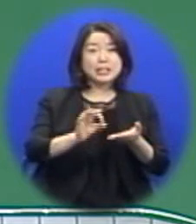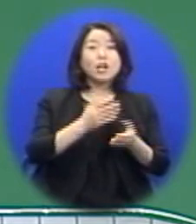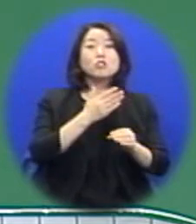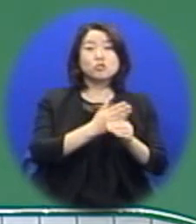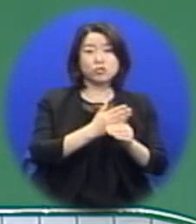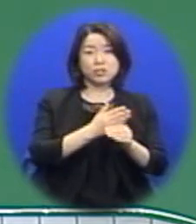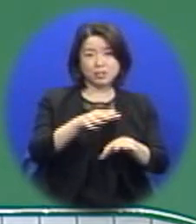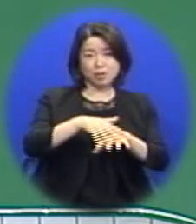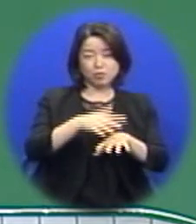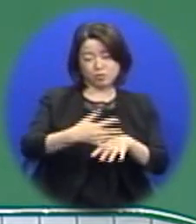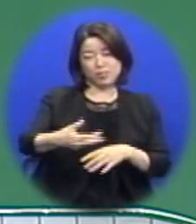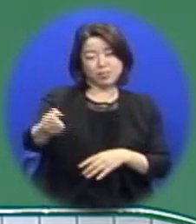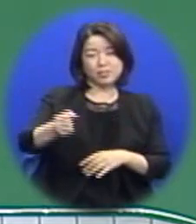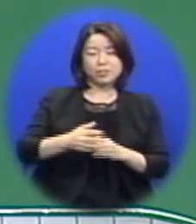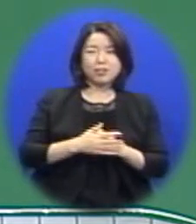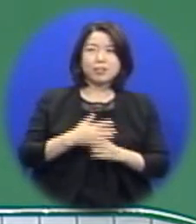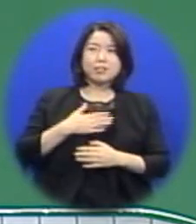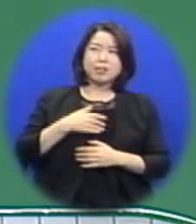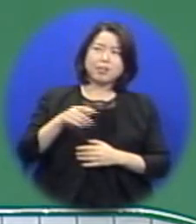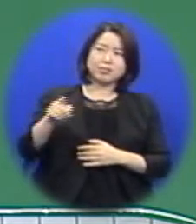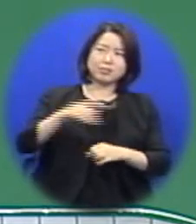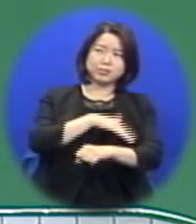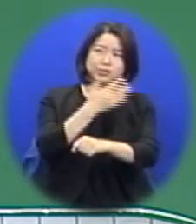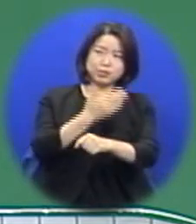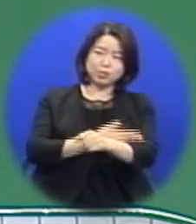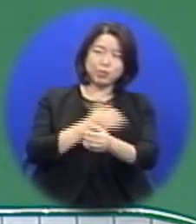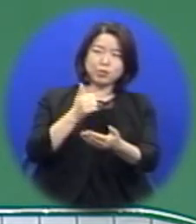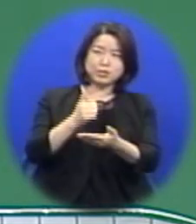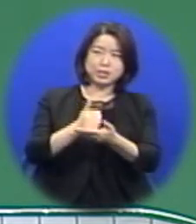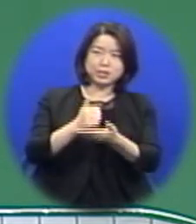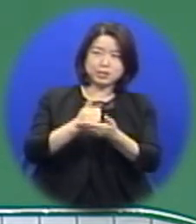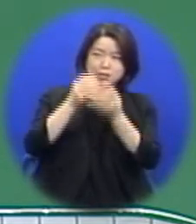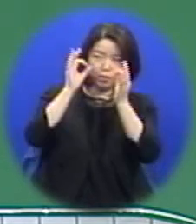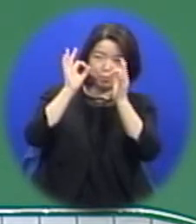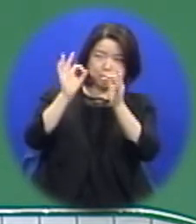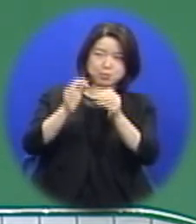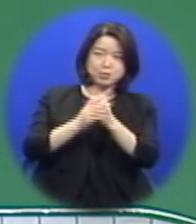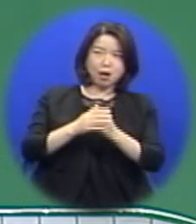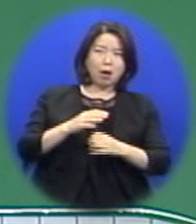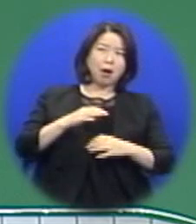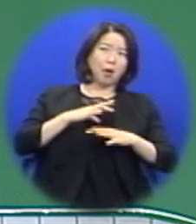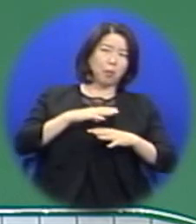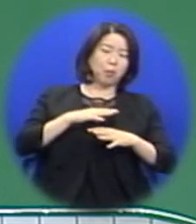가져가시더라고요. 제가 그 권사님 뒤를 보면서 무섭다 이런 생각도 들었어요.